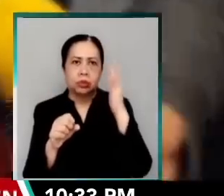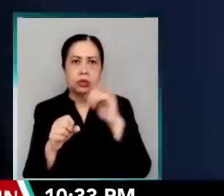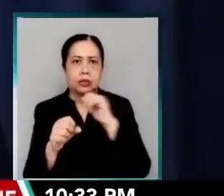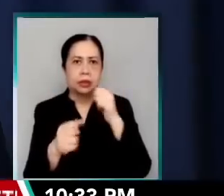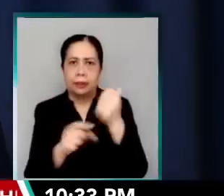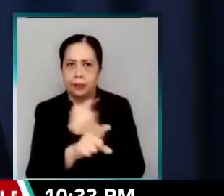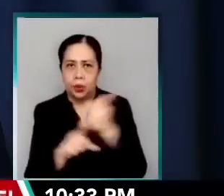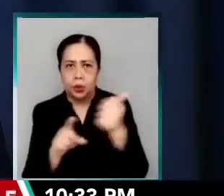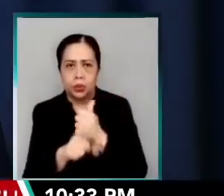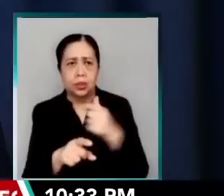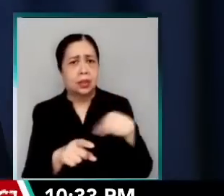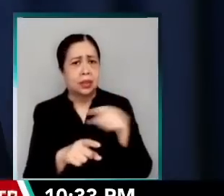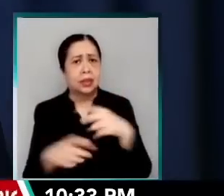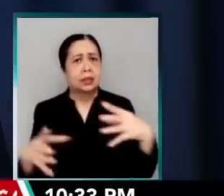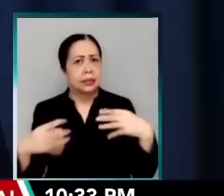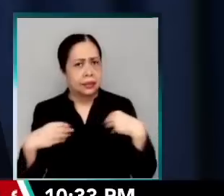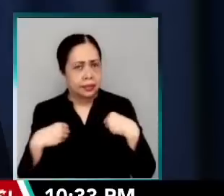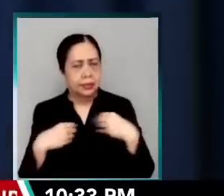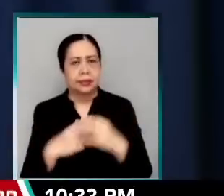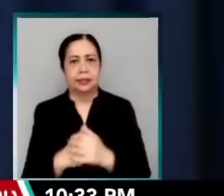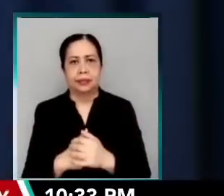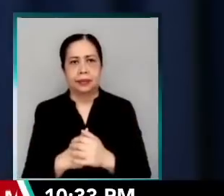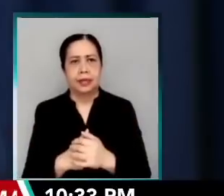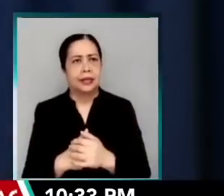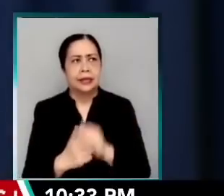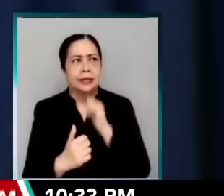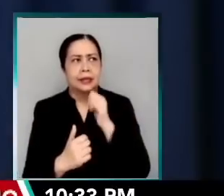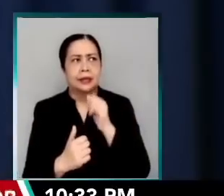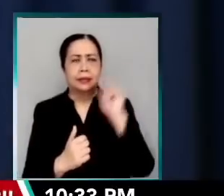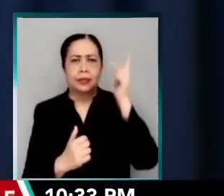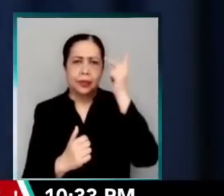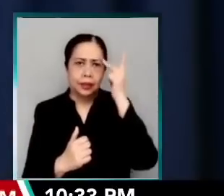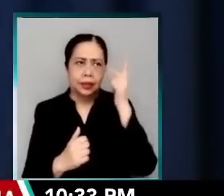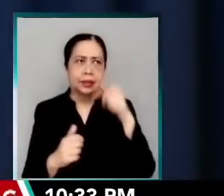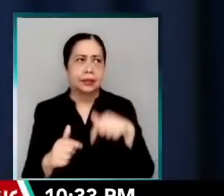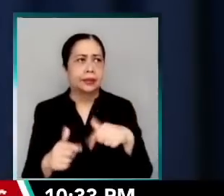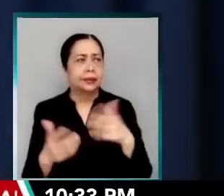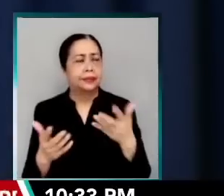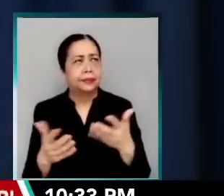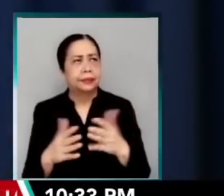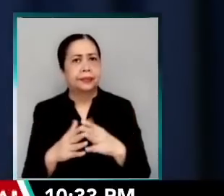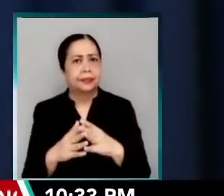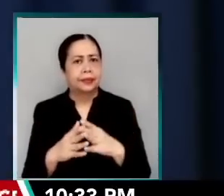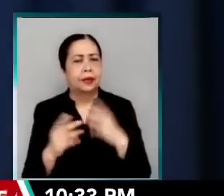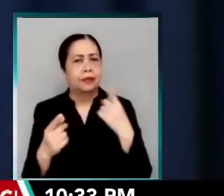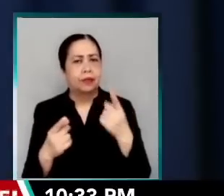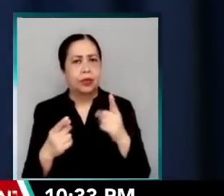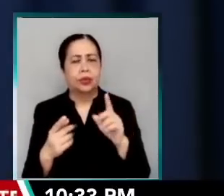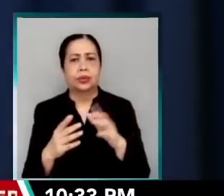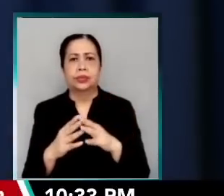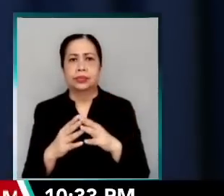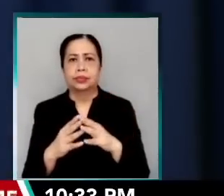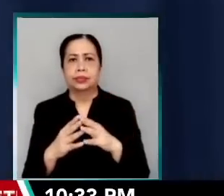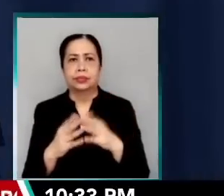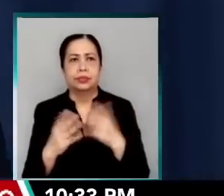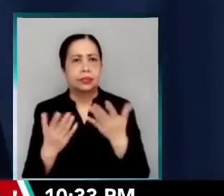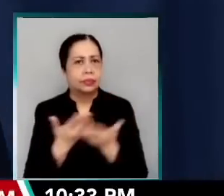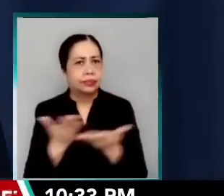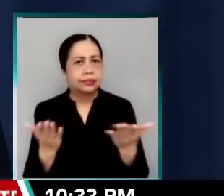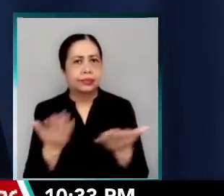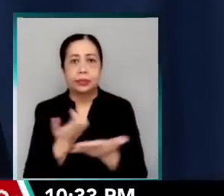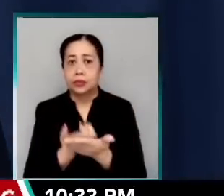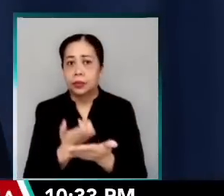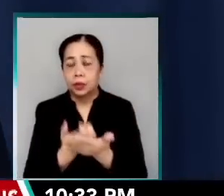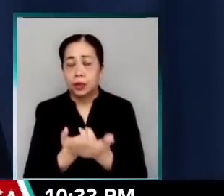sila. Definitely hindi po siya political. Ito naman ay isang ay para sa ating ekonomiya. Maganda